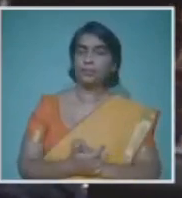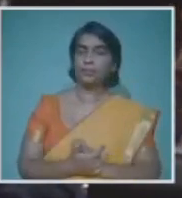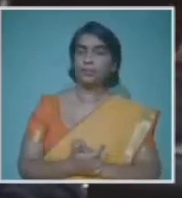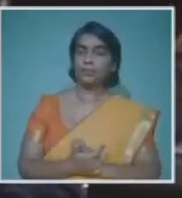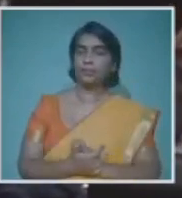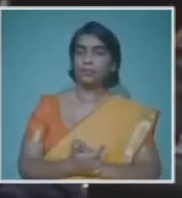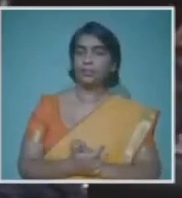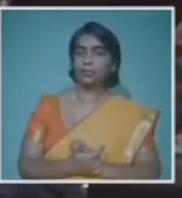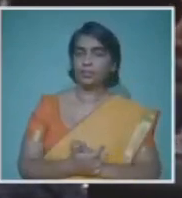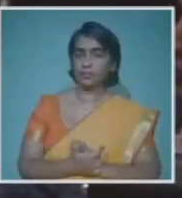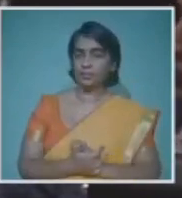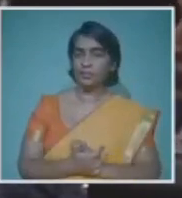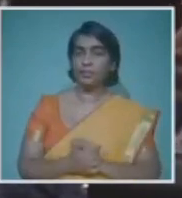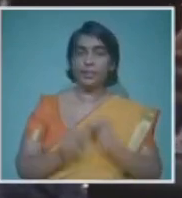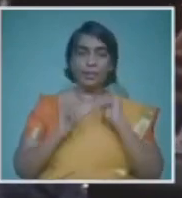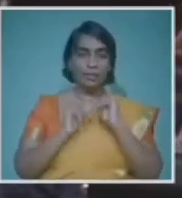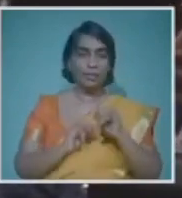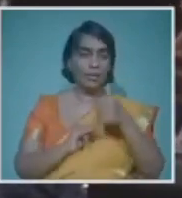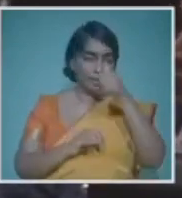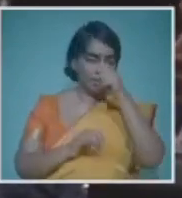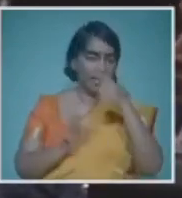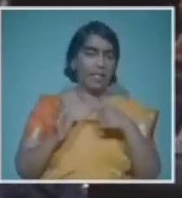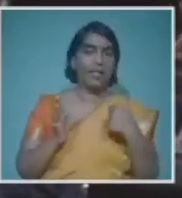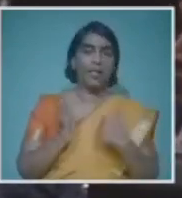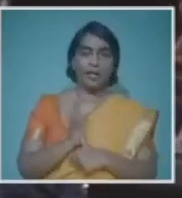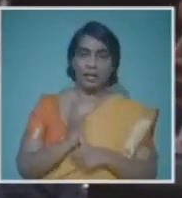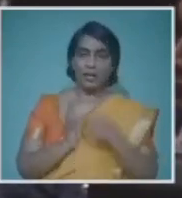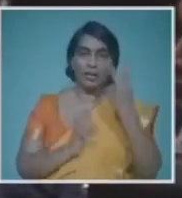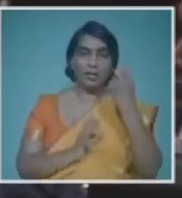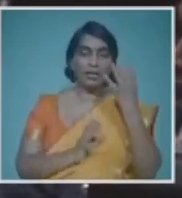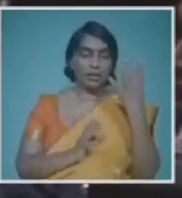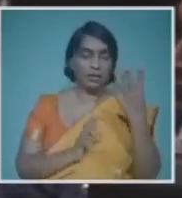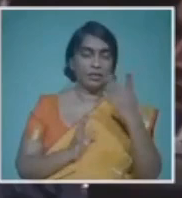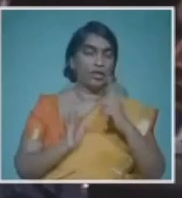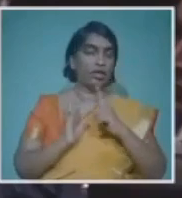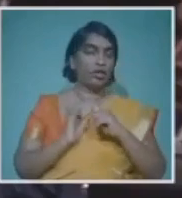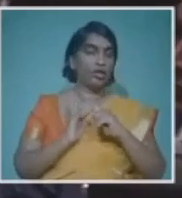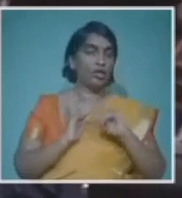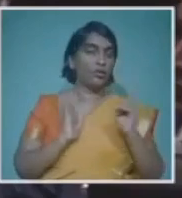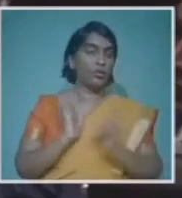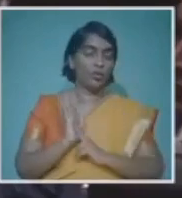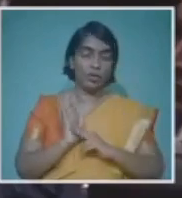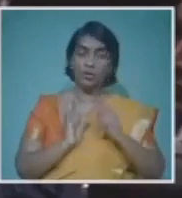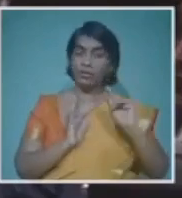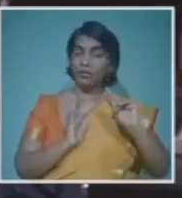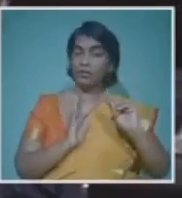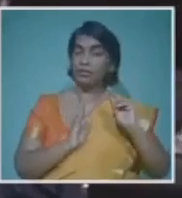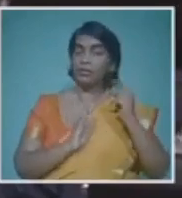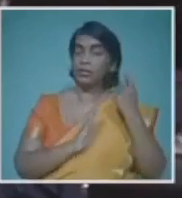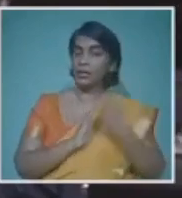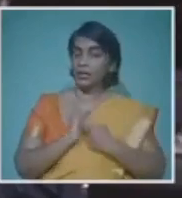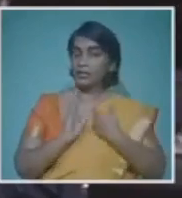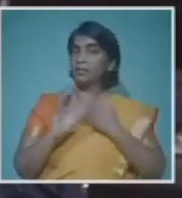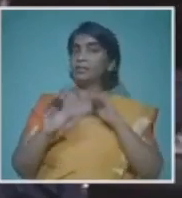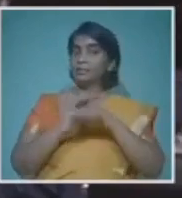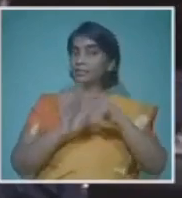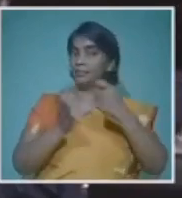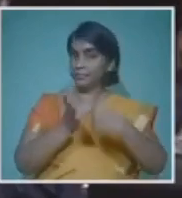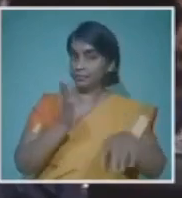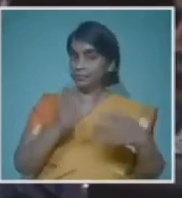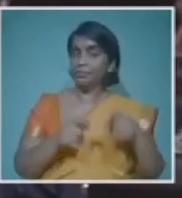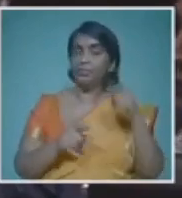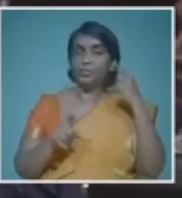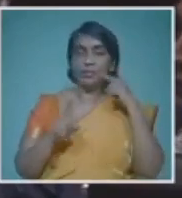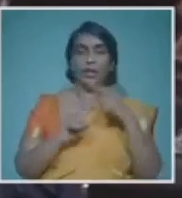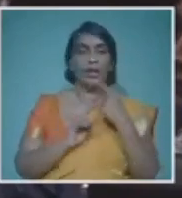ඇන්ටි කරප්ෂන් ලෝ දූෂණ විරෝධී පනත 2004 අපි එක්සත් ජාතීන්ගේ සම්මුතියට පාර්ශ්වකාරයෙක් වුණා. ඒ